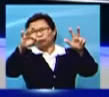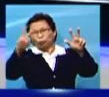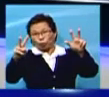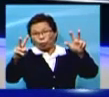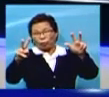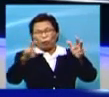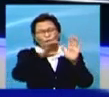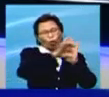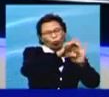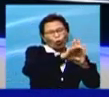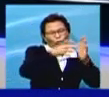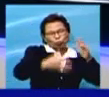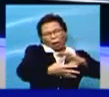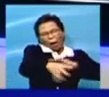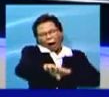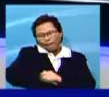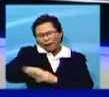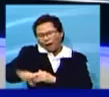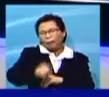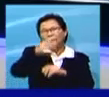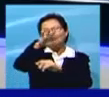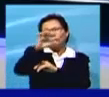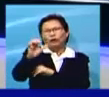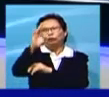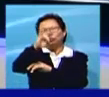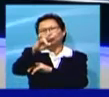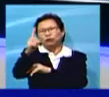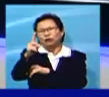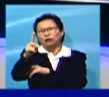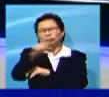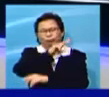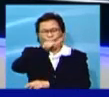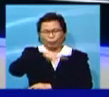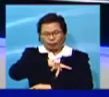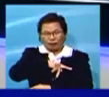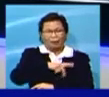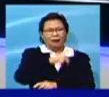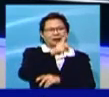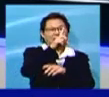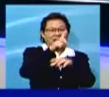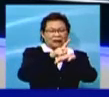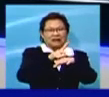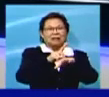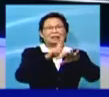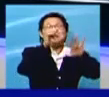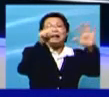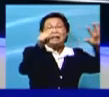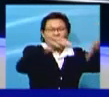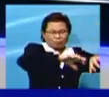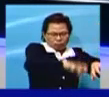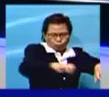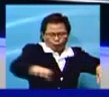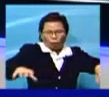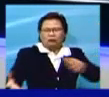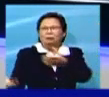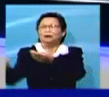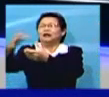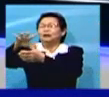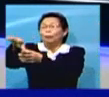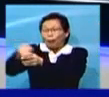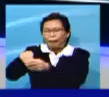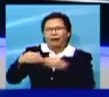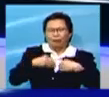3,392 sampel telah diambil daripada 571 pemilik di 6 jajahan yang terbabit dengan wabak